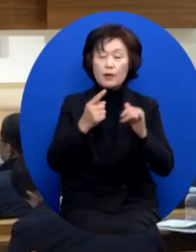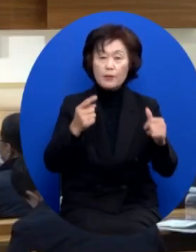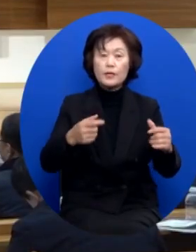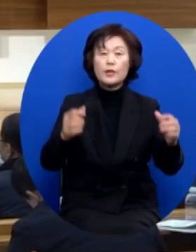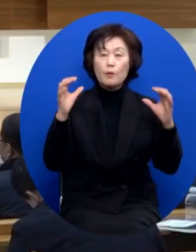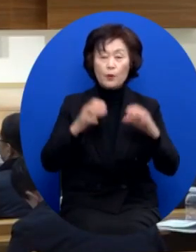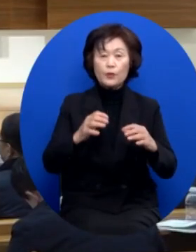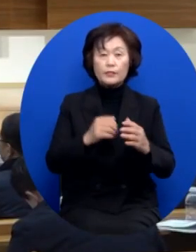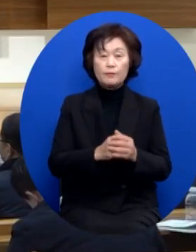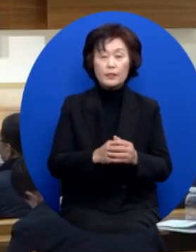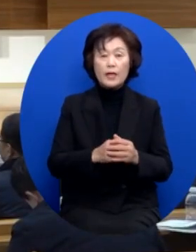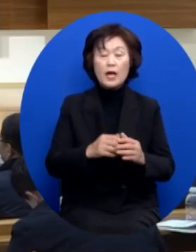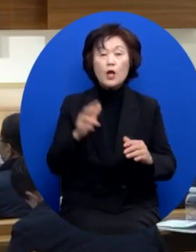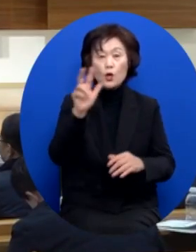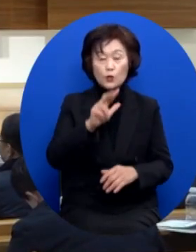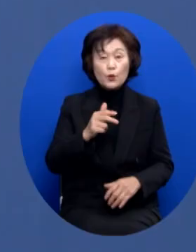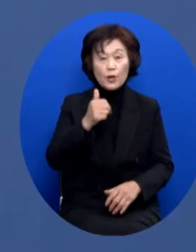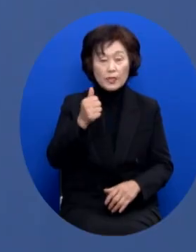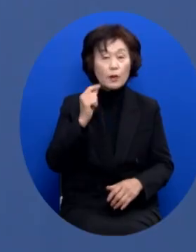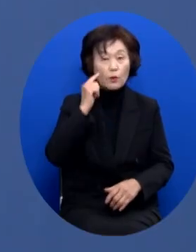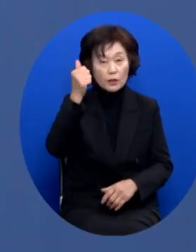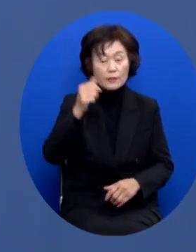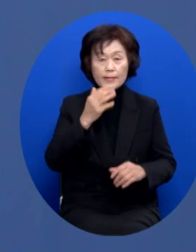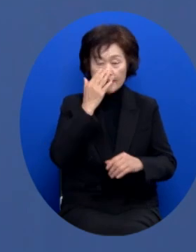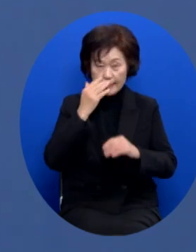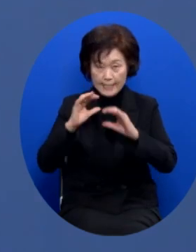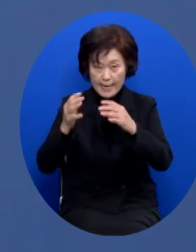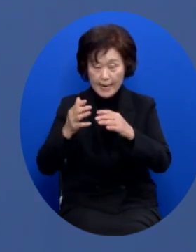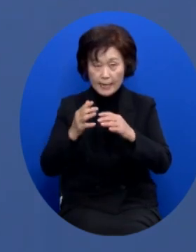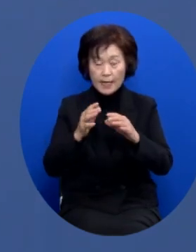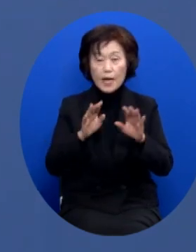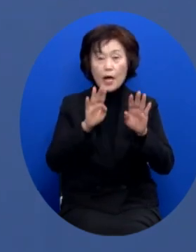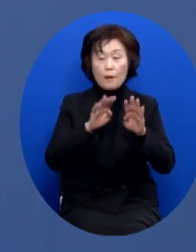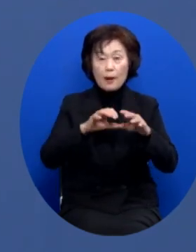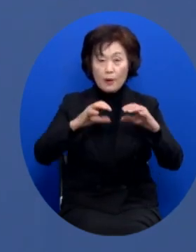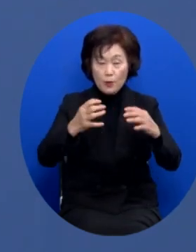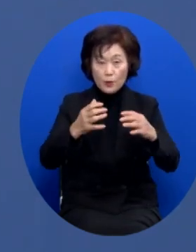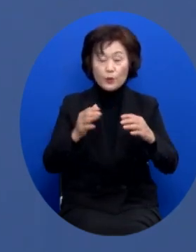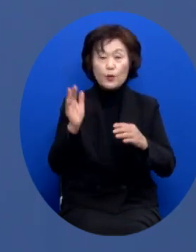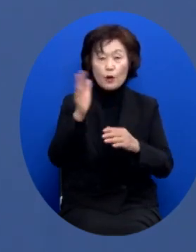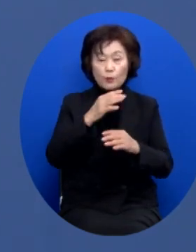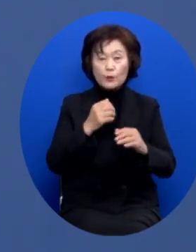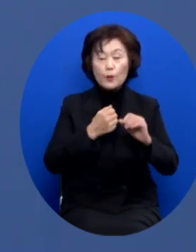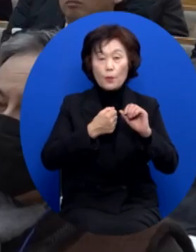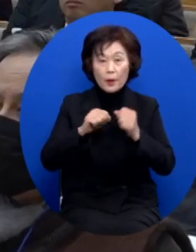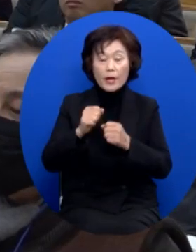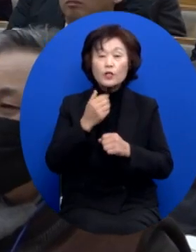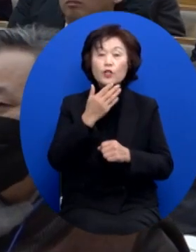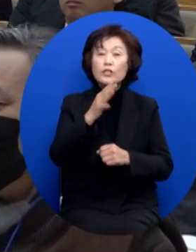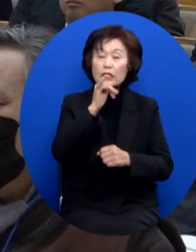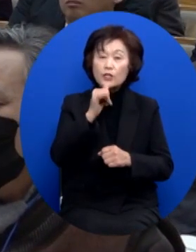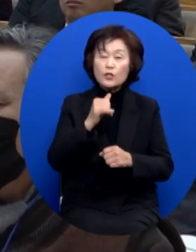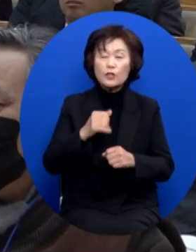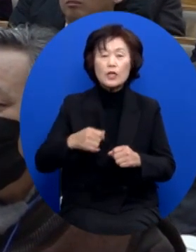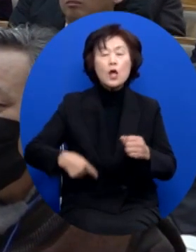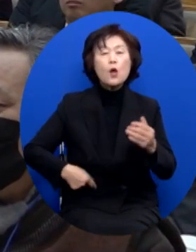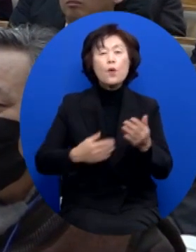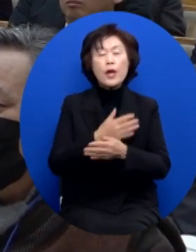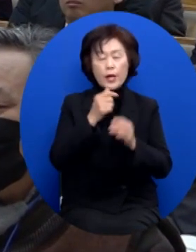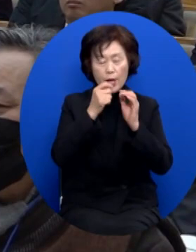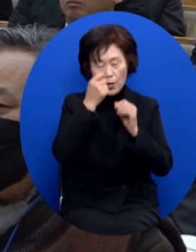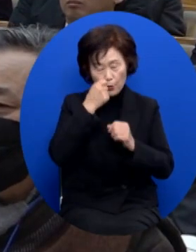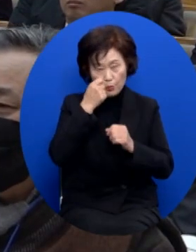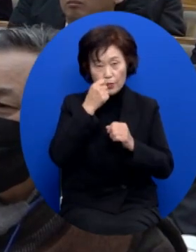나선 오정호 총회장은 이스라엘이 바벨론으로부터 해방할 수 있었던 이유는 눈물의 회개였다며